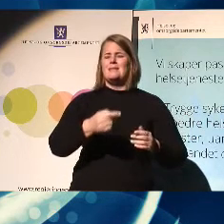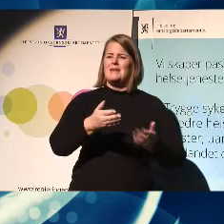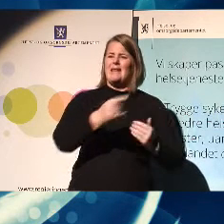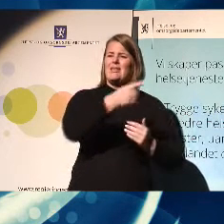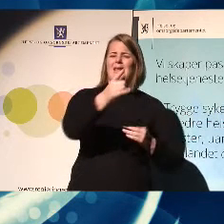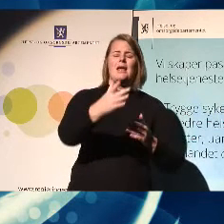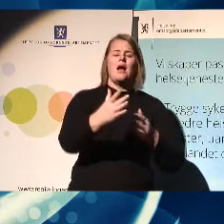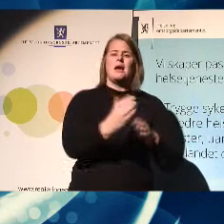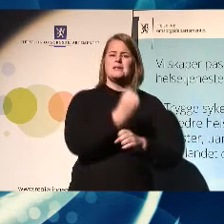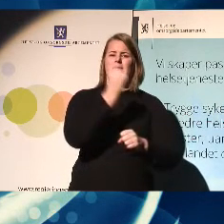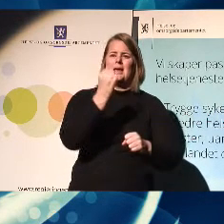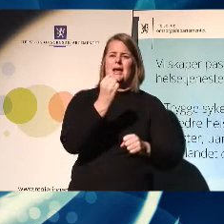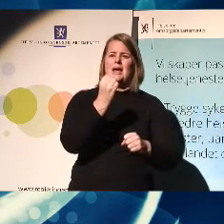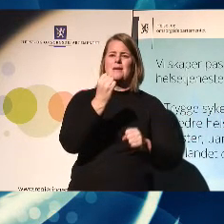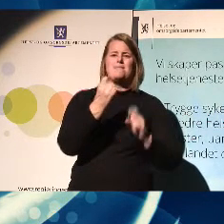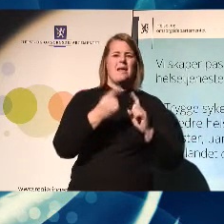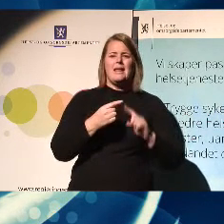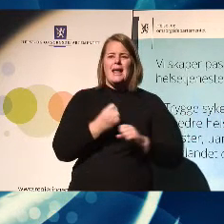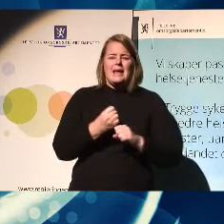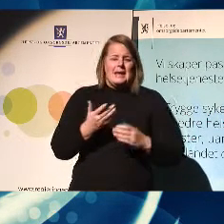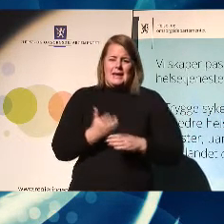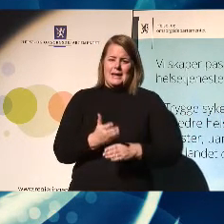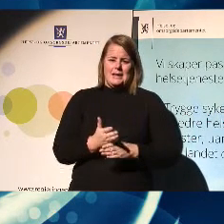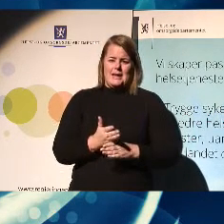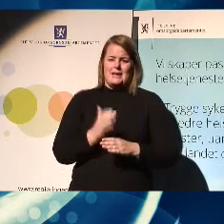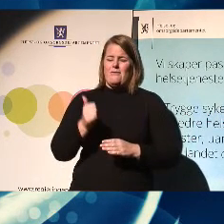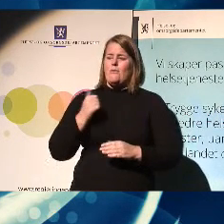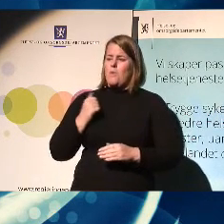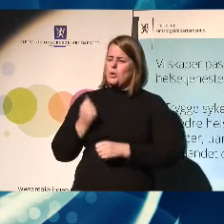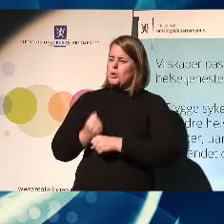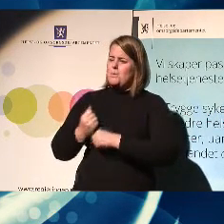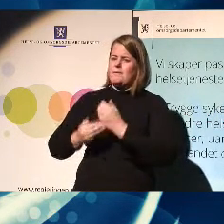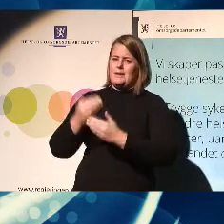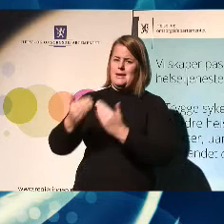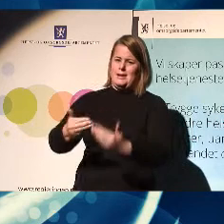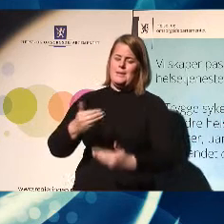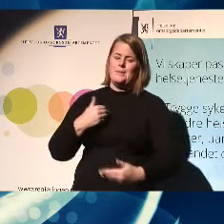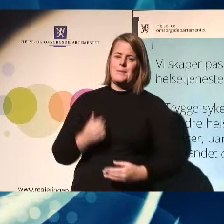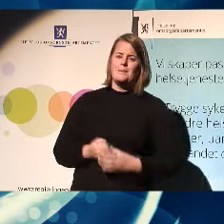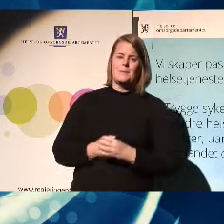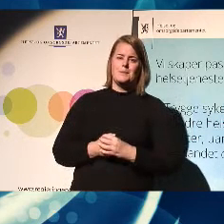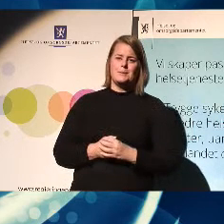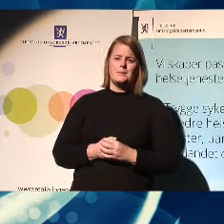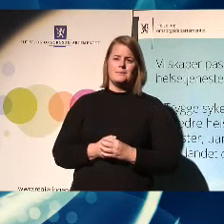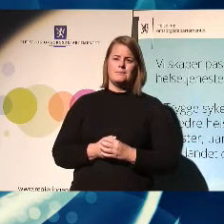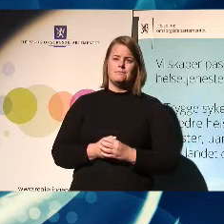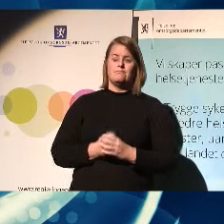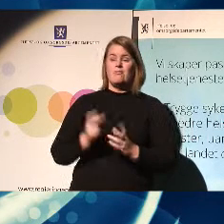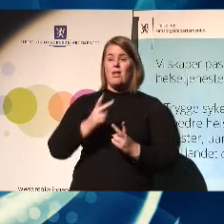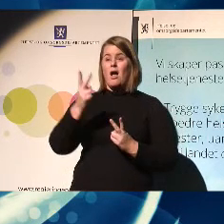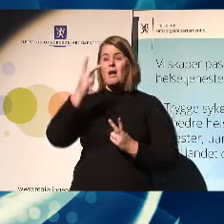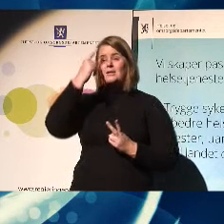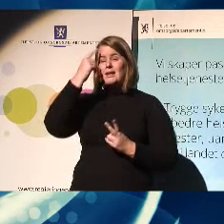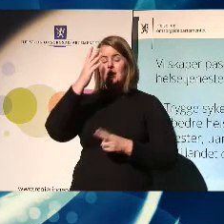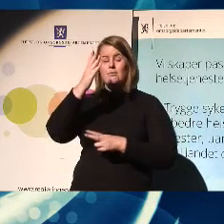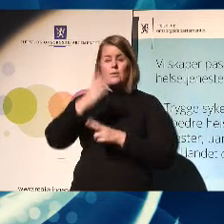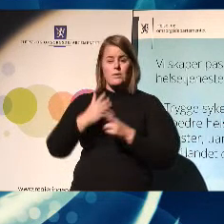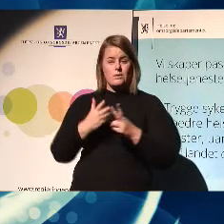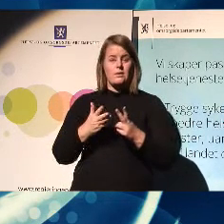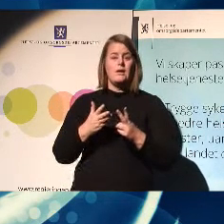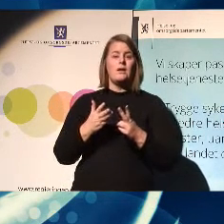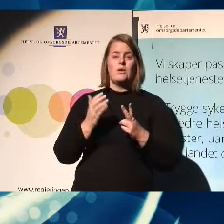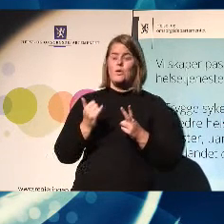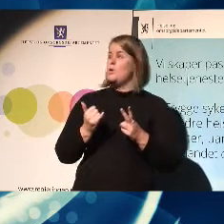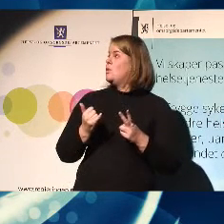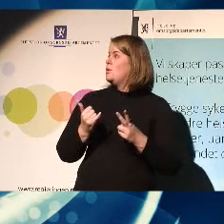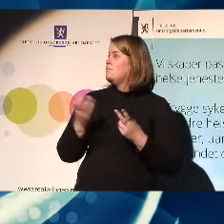det forholder seg ikke helt sånn. Så jeg har en jobb å gjøre. En annen tenkning jo nettopp dette. Altså, dette